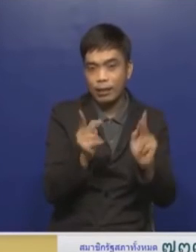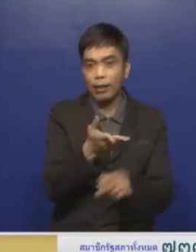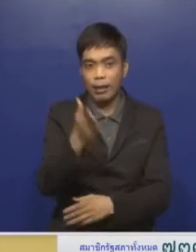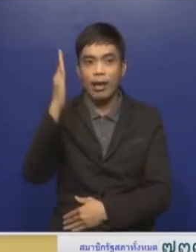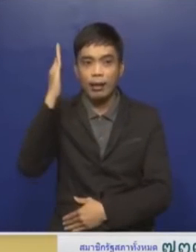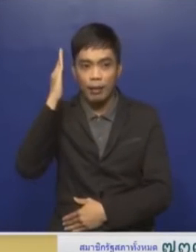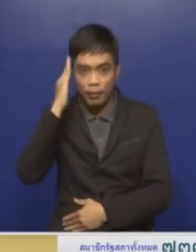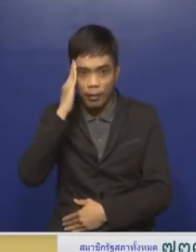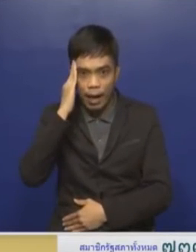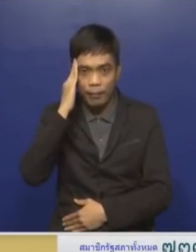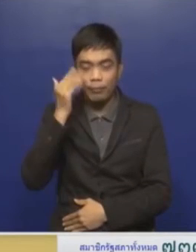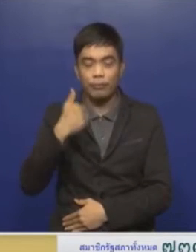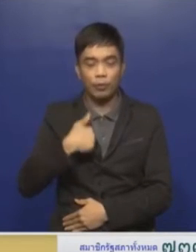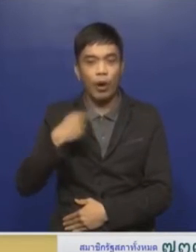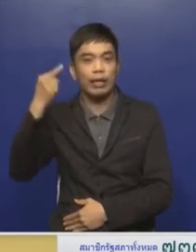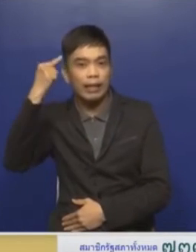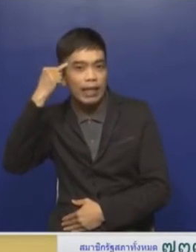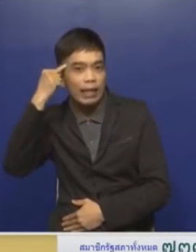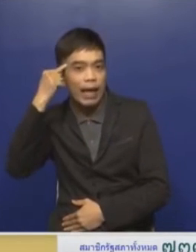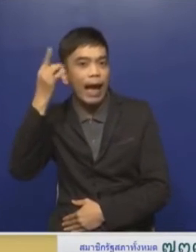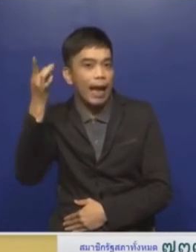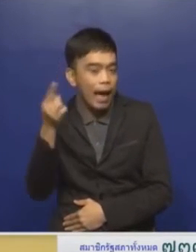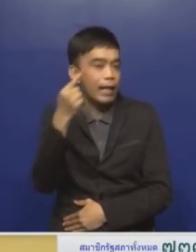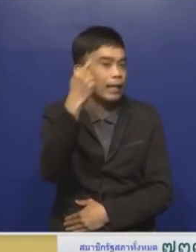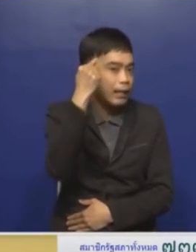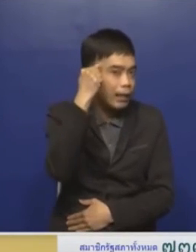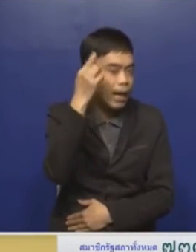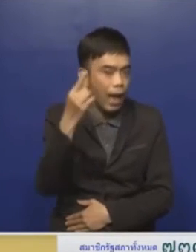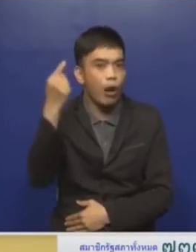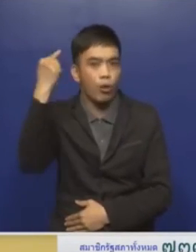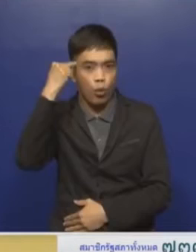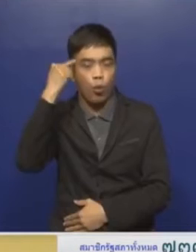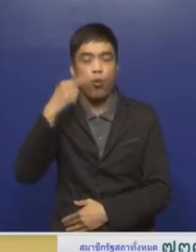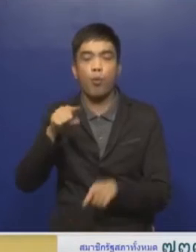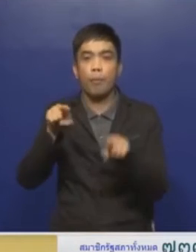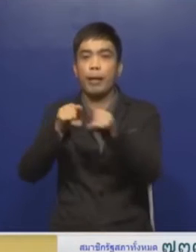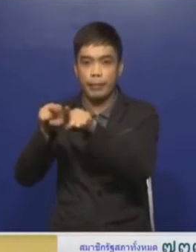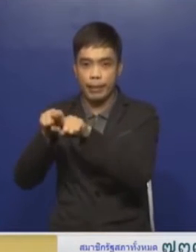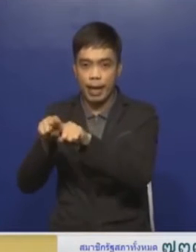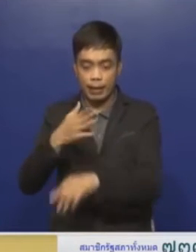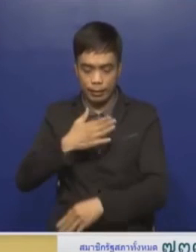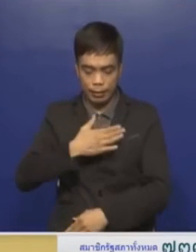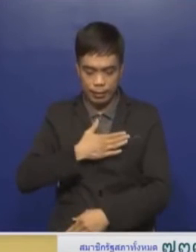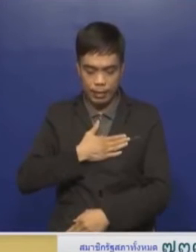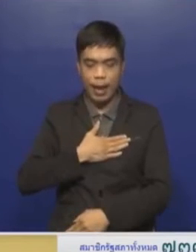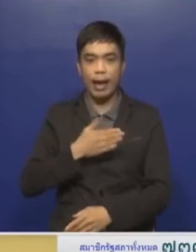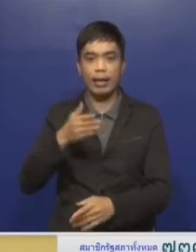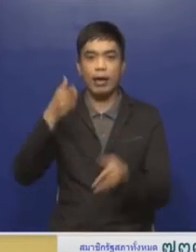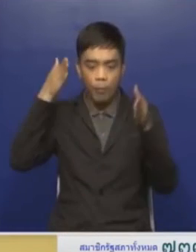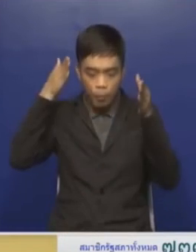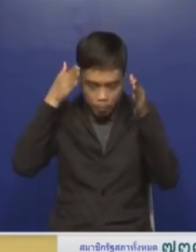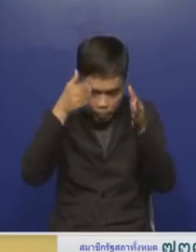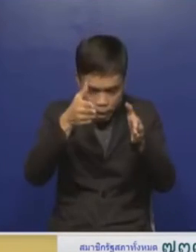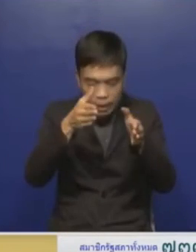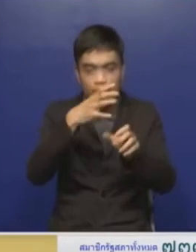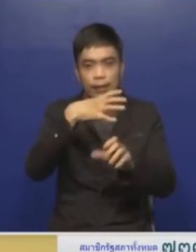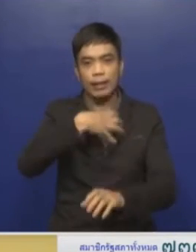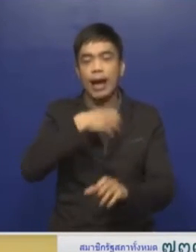คามคิดซึงกัและกันเปอย่ดว่าพวกผมมงมนนะครับที่จะให้มีการแ้ไขกดมารับนูน